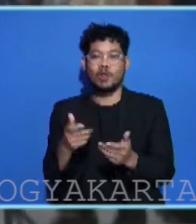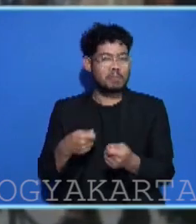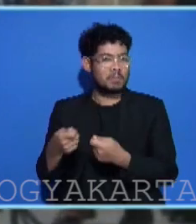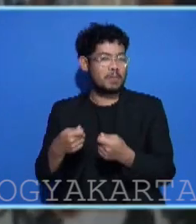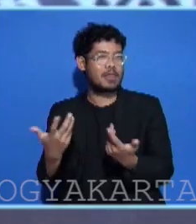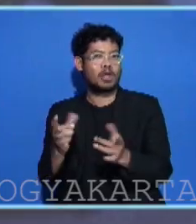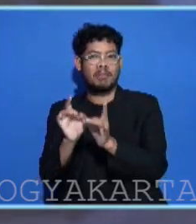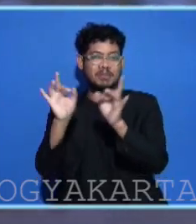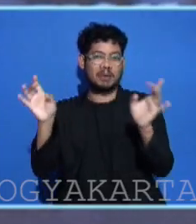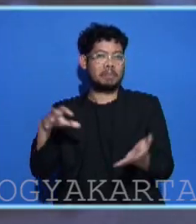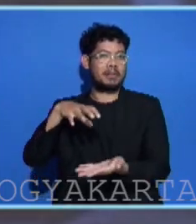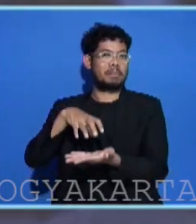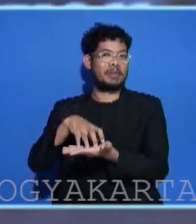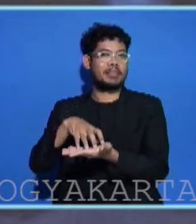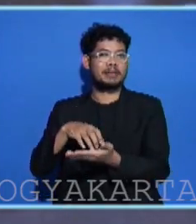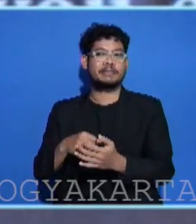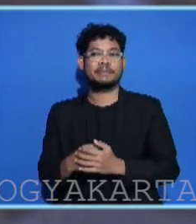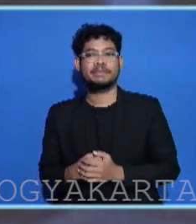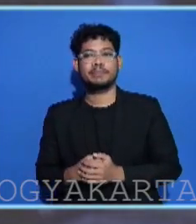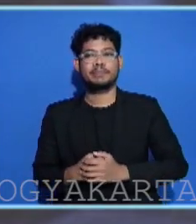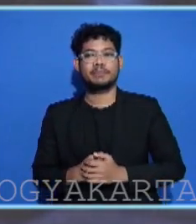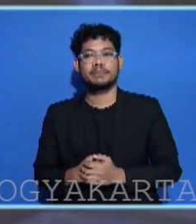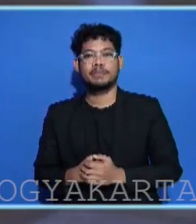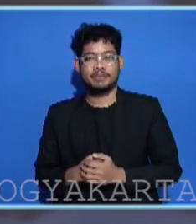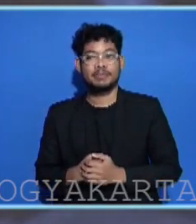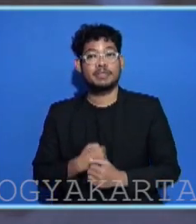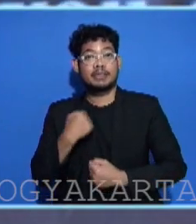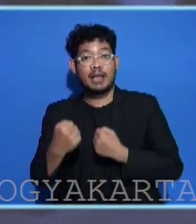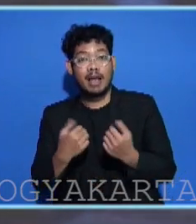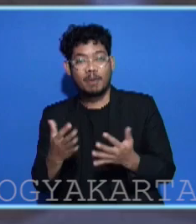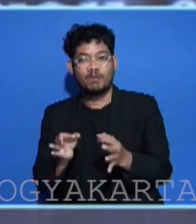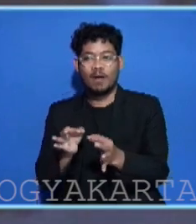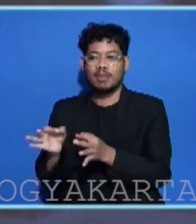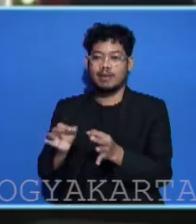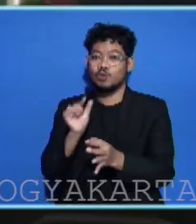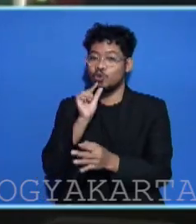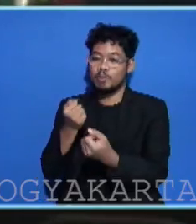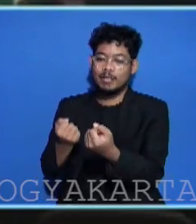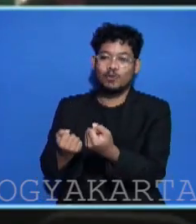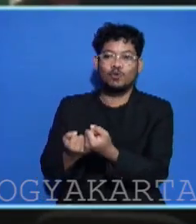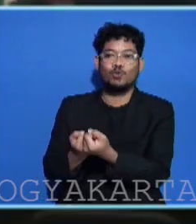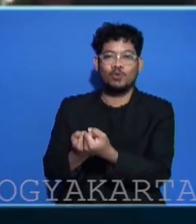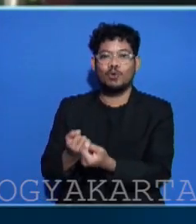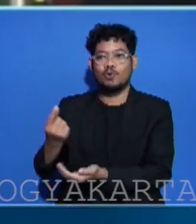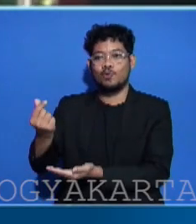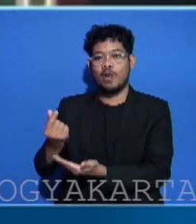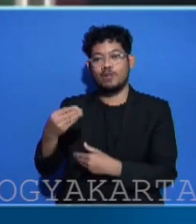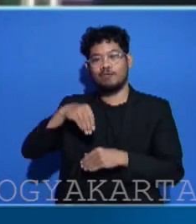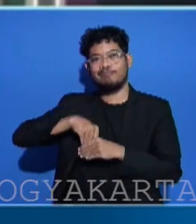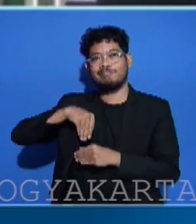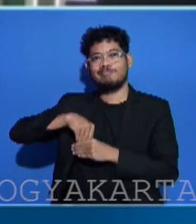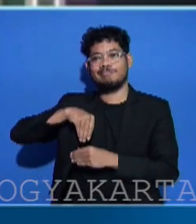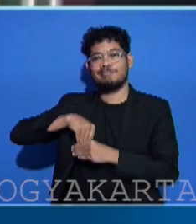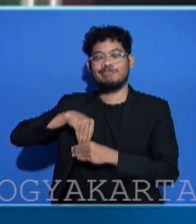DIY ini. Kegiatan ini juga diharapkan menjadi sarana dalam memberi dukungan pendanaan. Ini kami nyanyi di